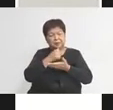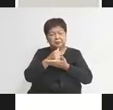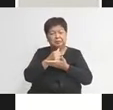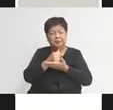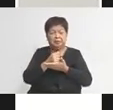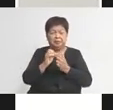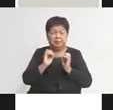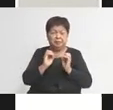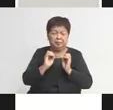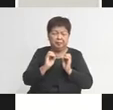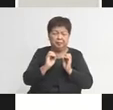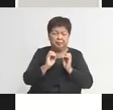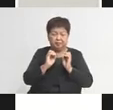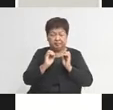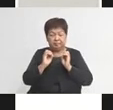to live